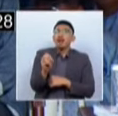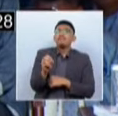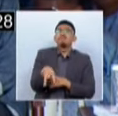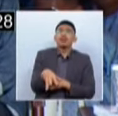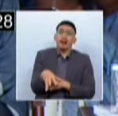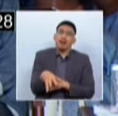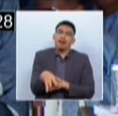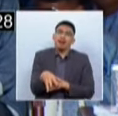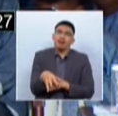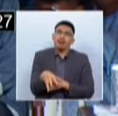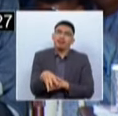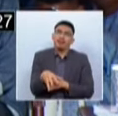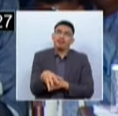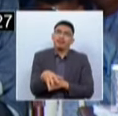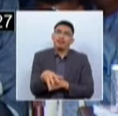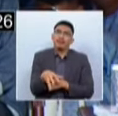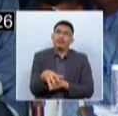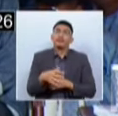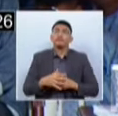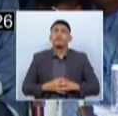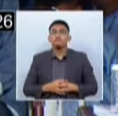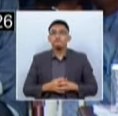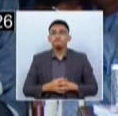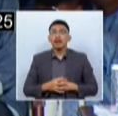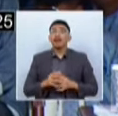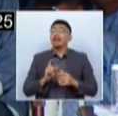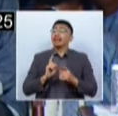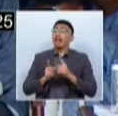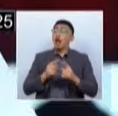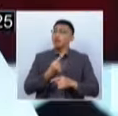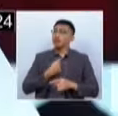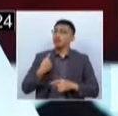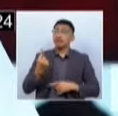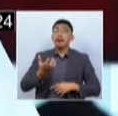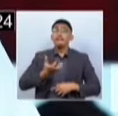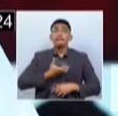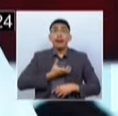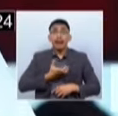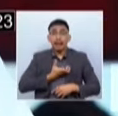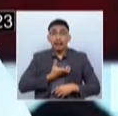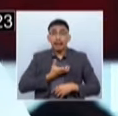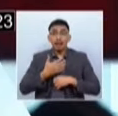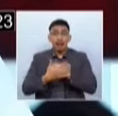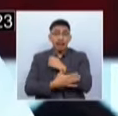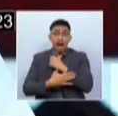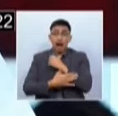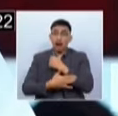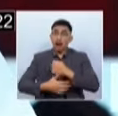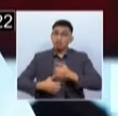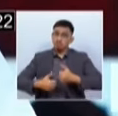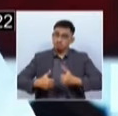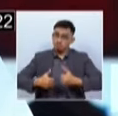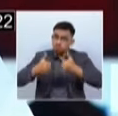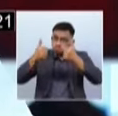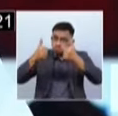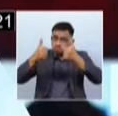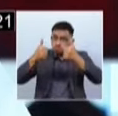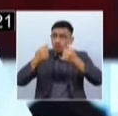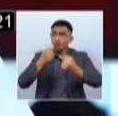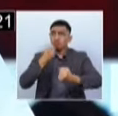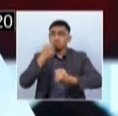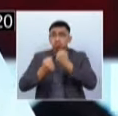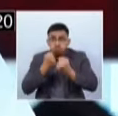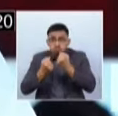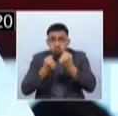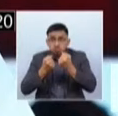saya 2049 sehingga eh diprediksi diprediksi akan meletus konflik tahun 2030 dan ini enggak